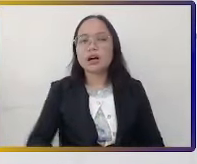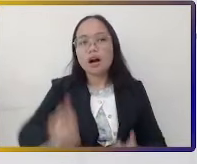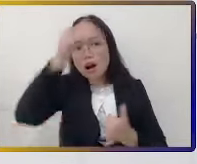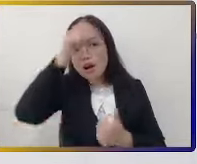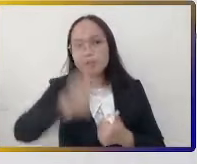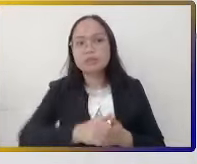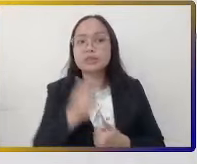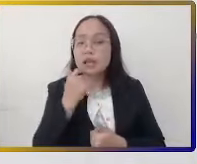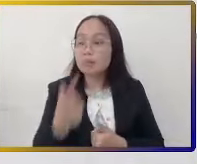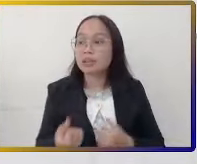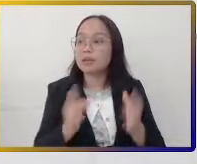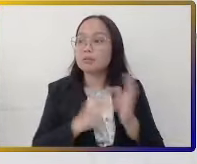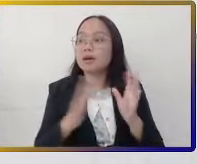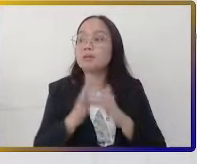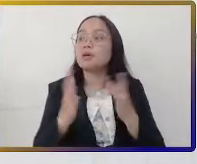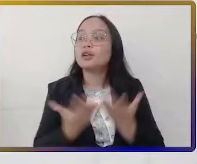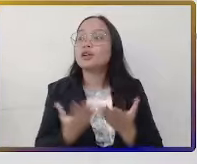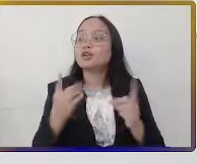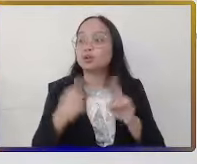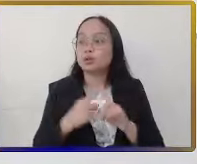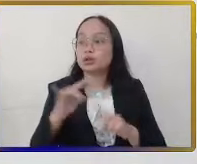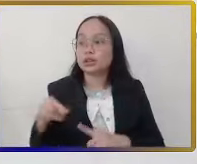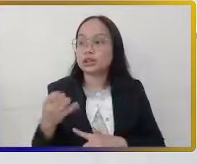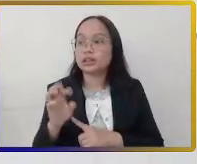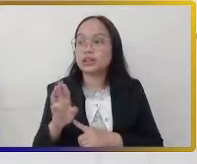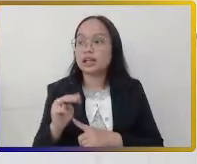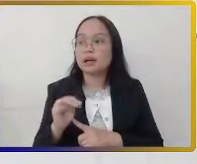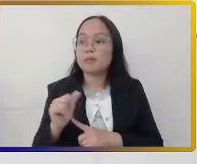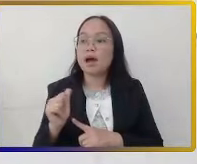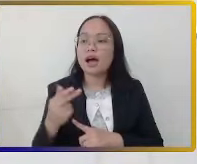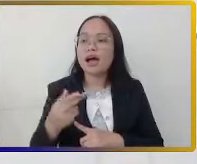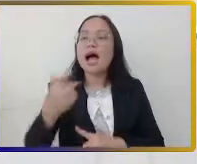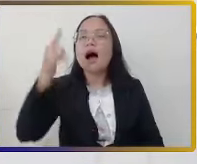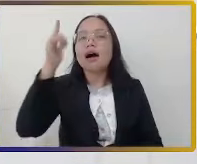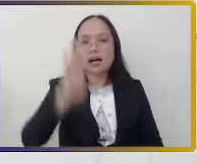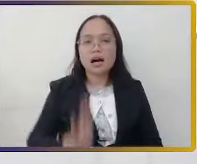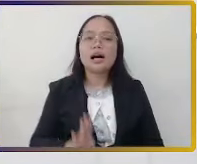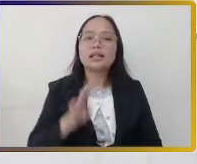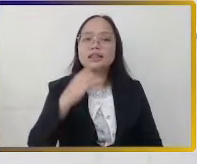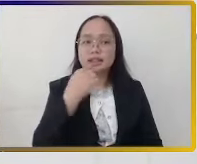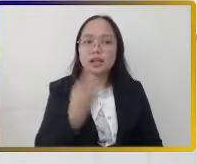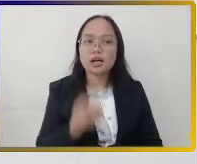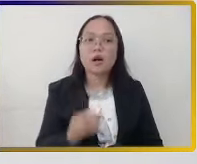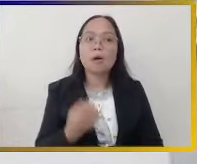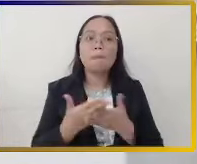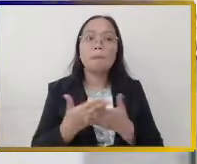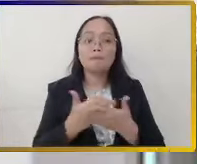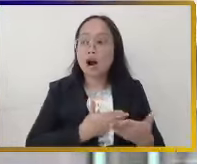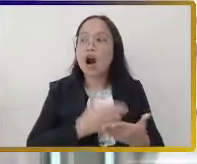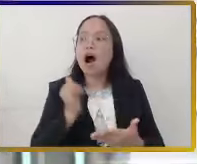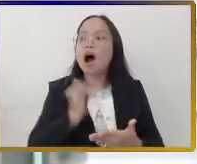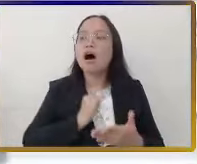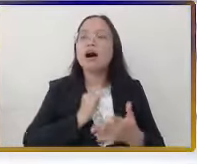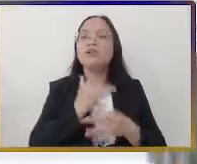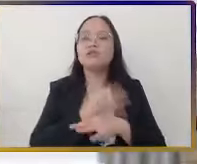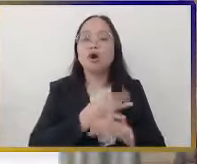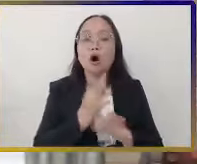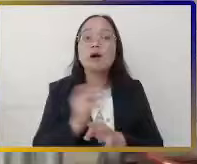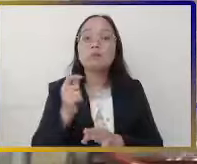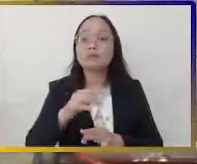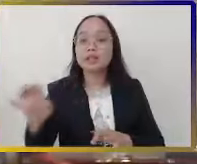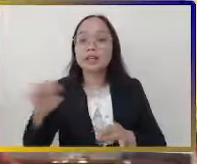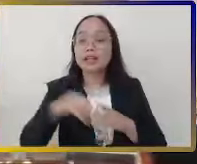the Bible says to Jeremiah. God said, Before I formed thee in